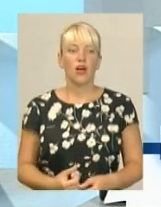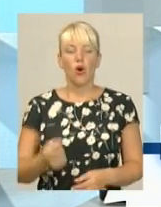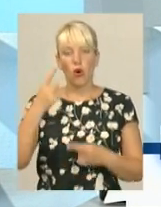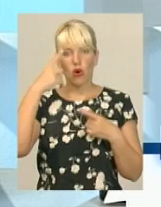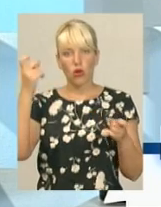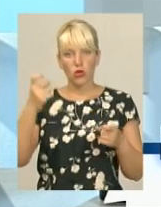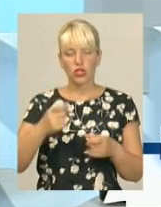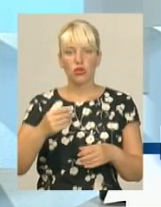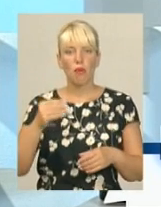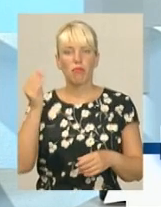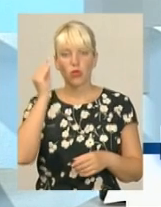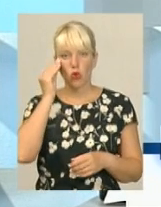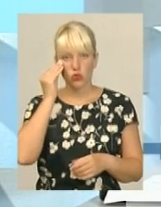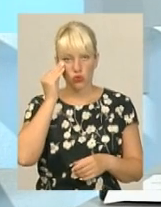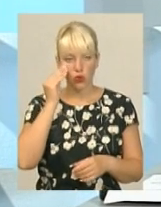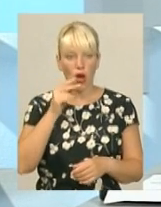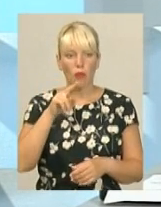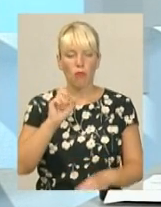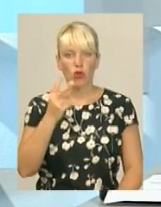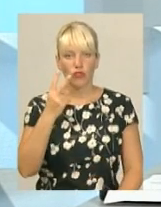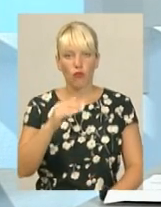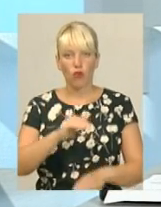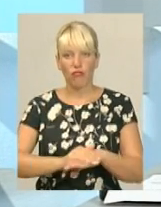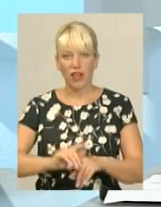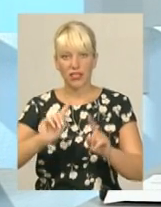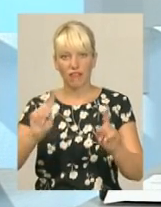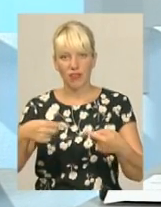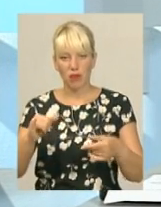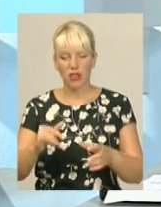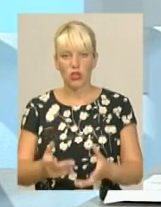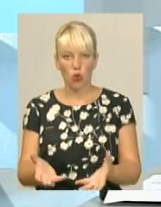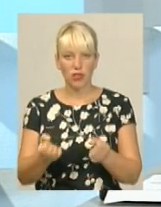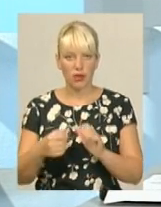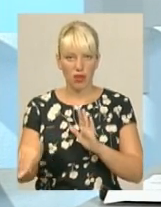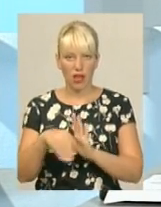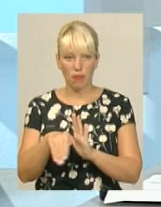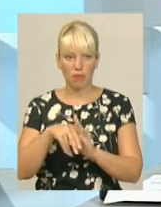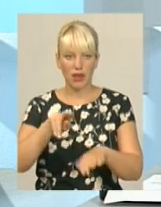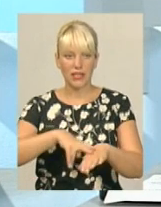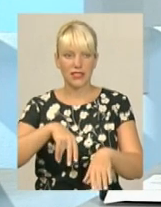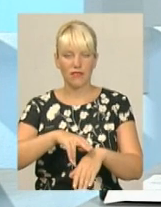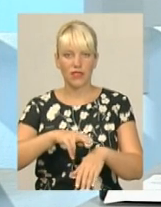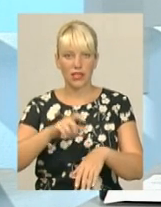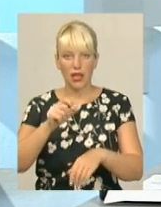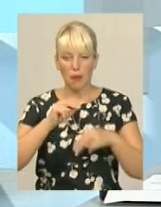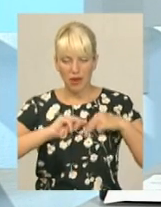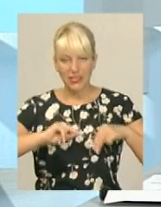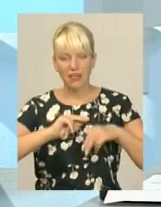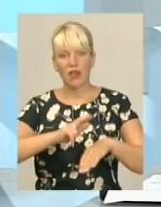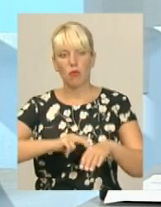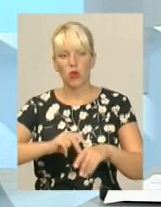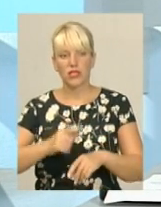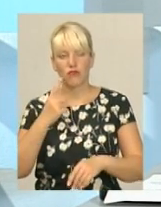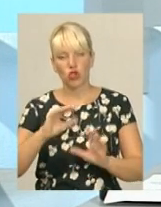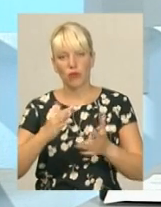оголошено підозру по 2 фактах вимагання та отримання хабарів працівниками поліції. В одному